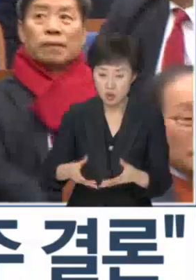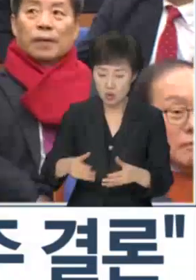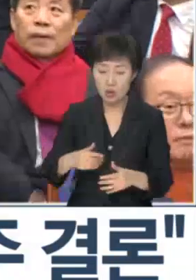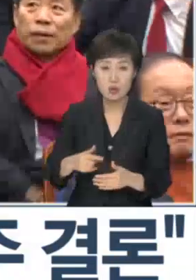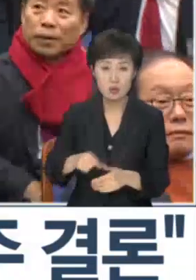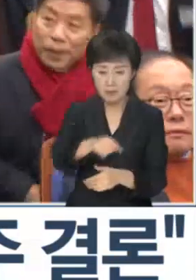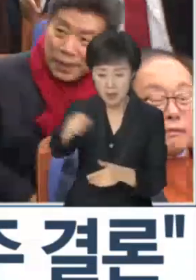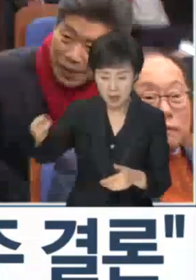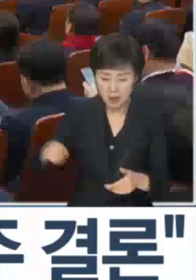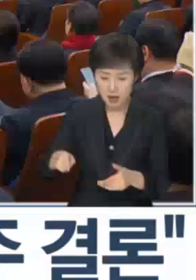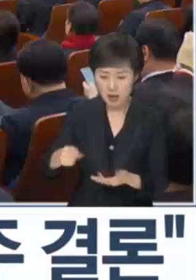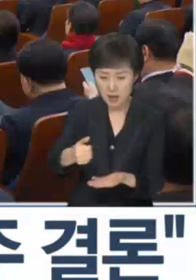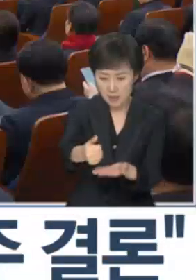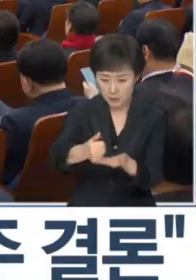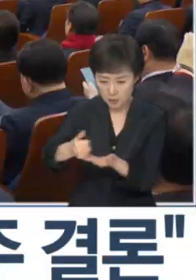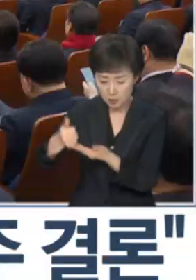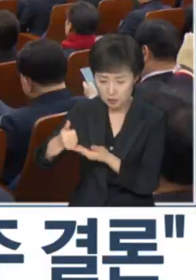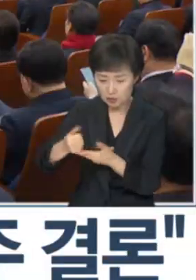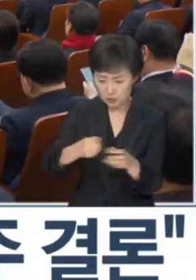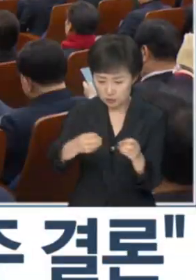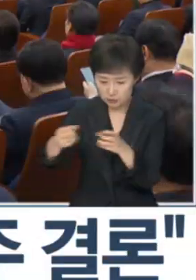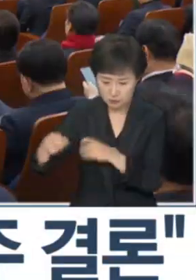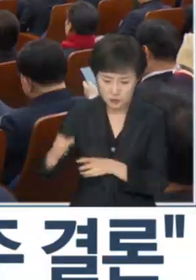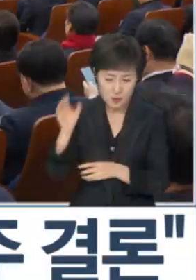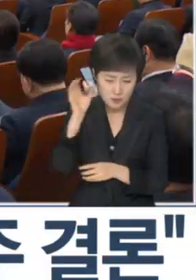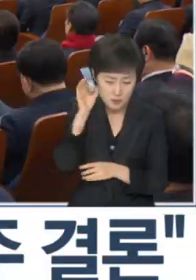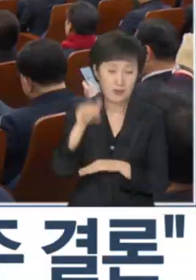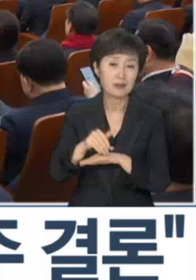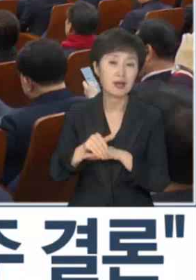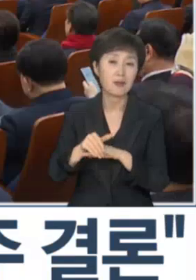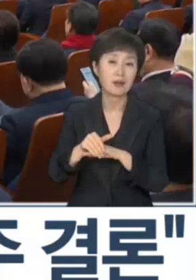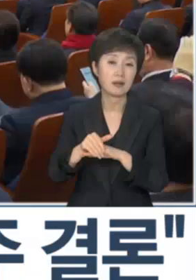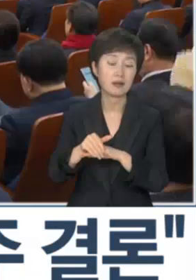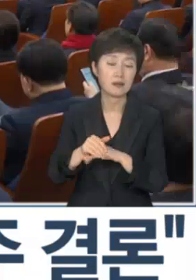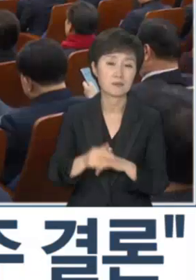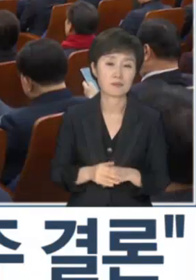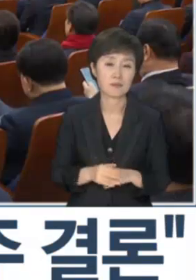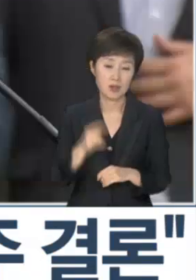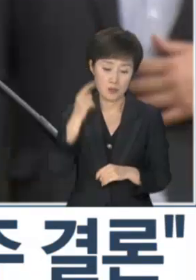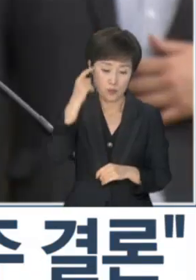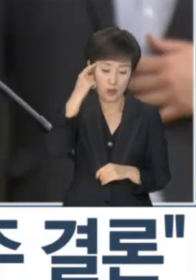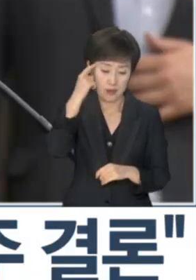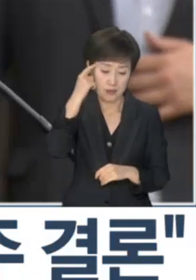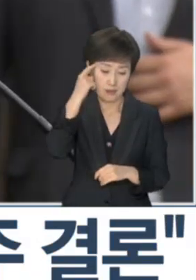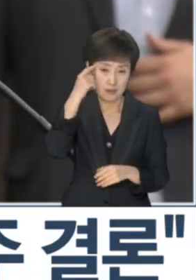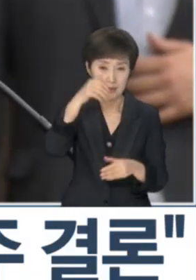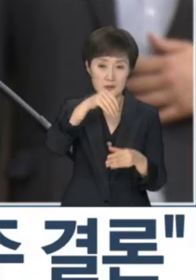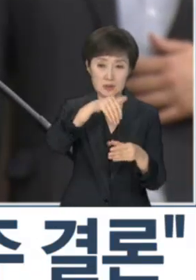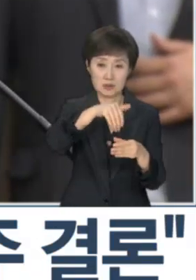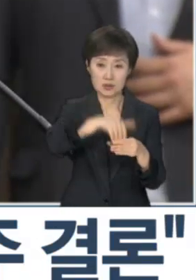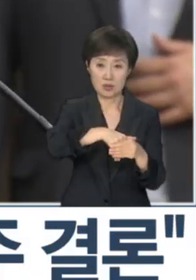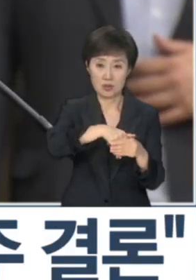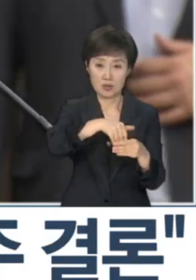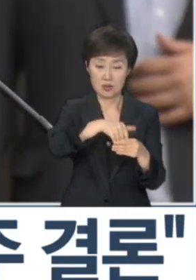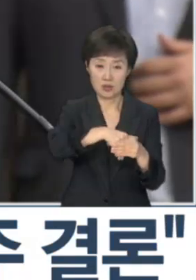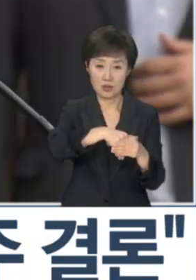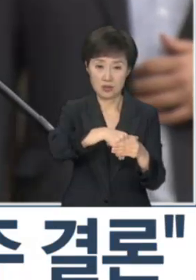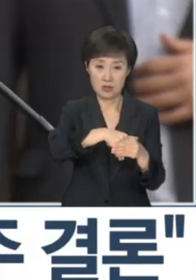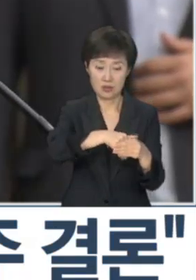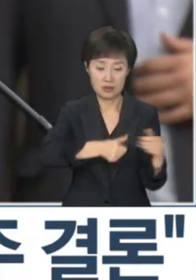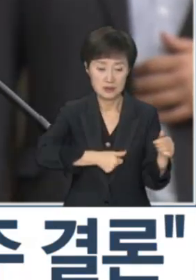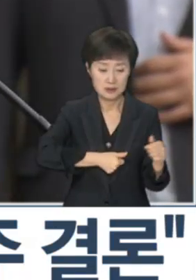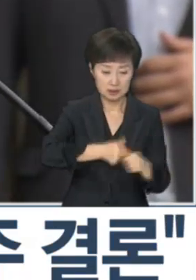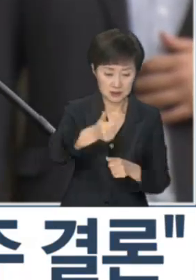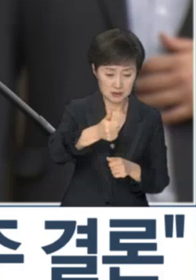구하는 그런 자리를 한다는 것은 점점 이제 총선 승리를 위해서는 누가 중요할